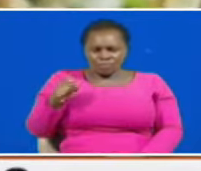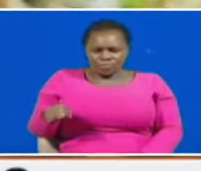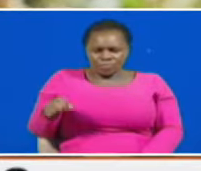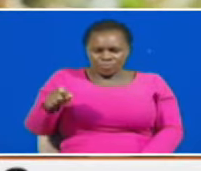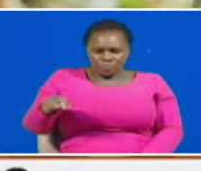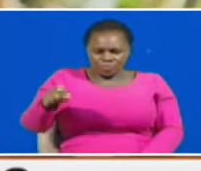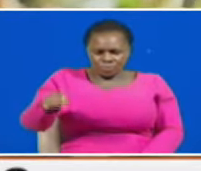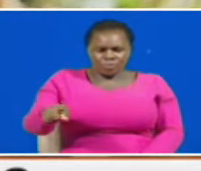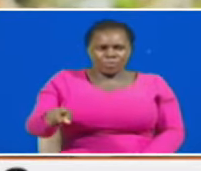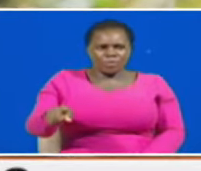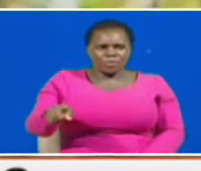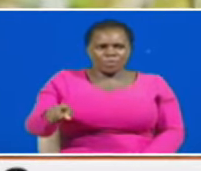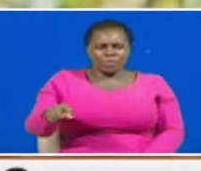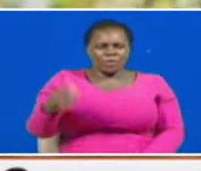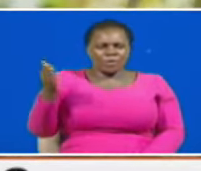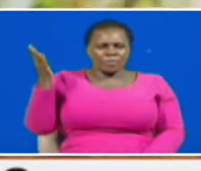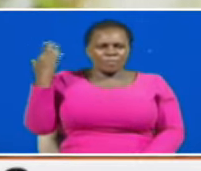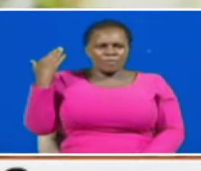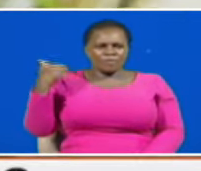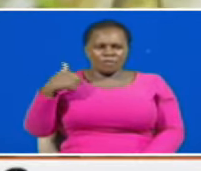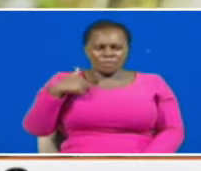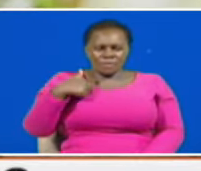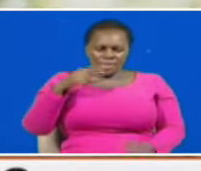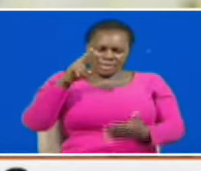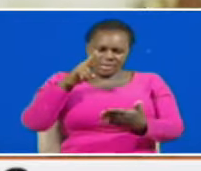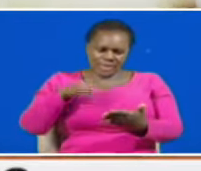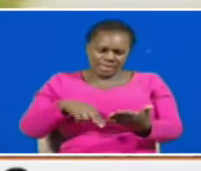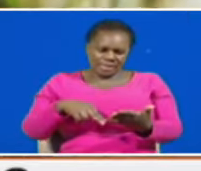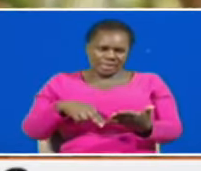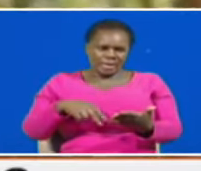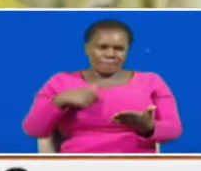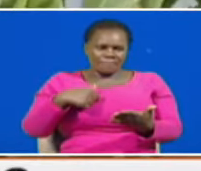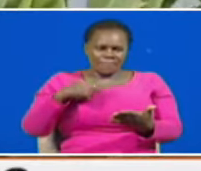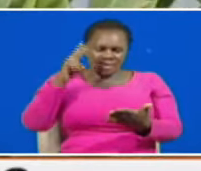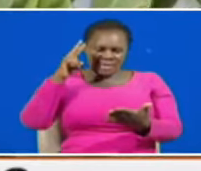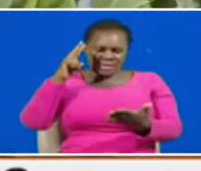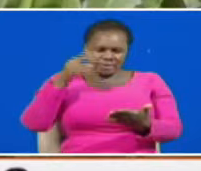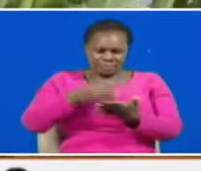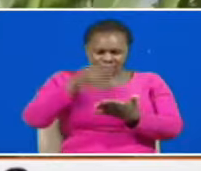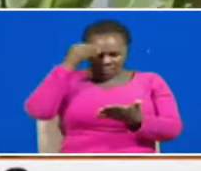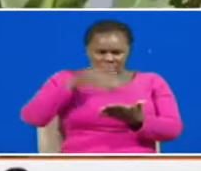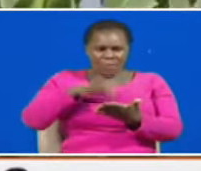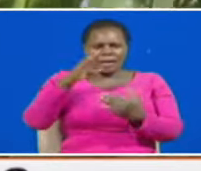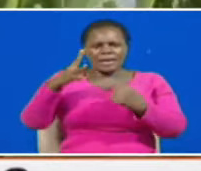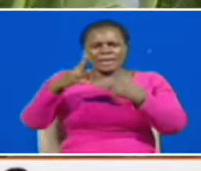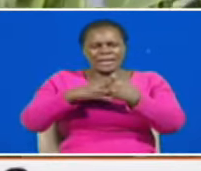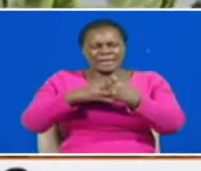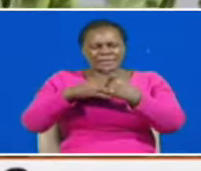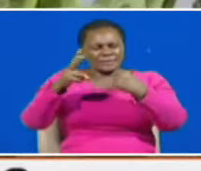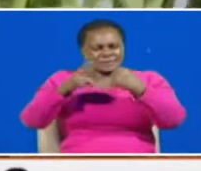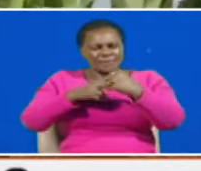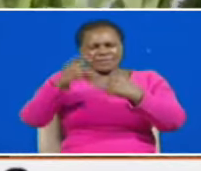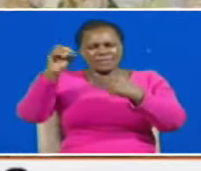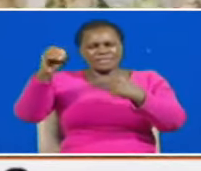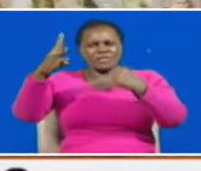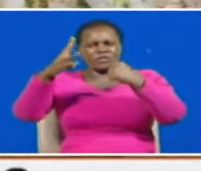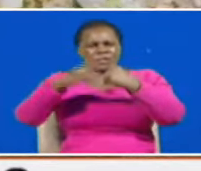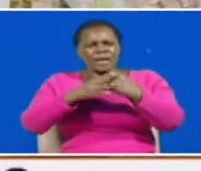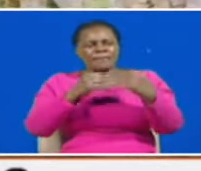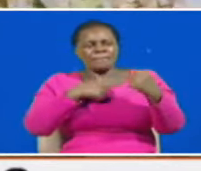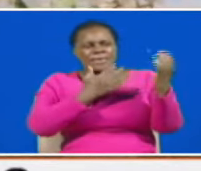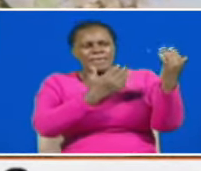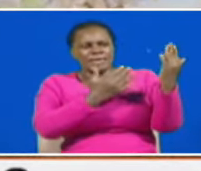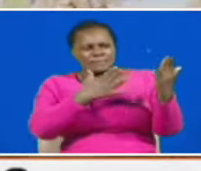ambayo nilikuja nikasoma last time, though si kusoma sana, 9709, na nina expect hiyo